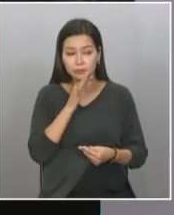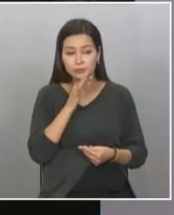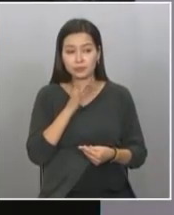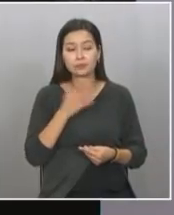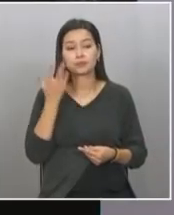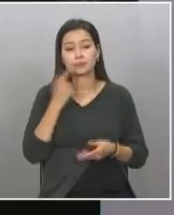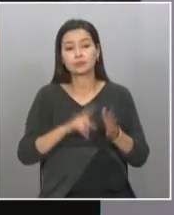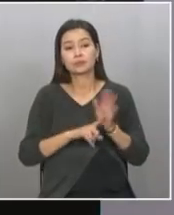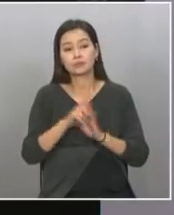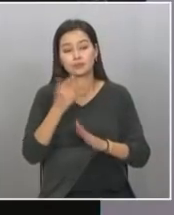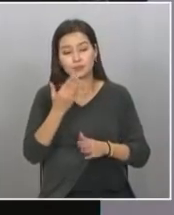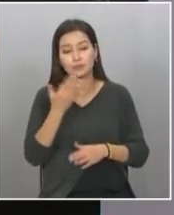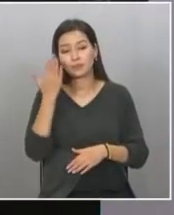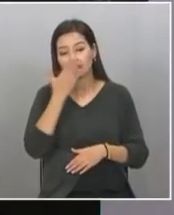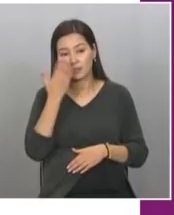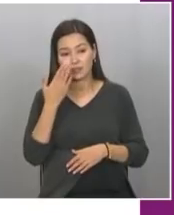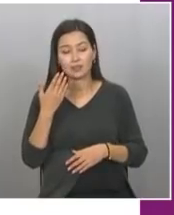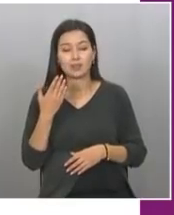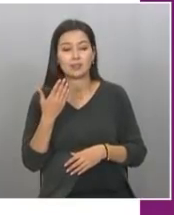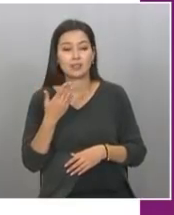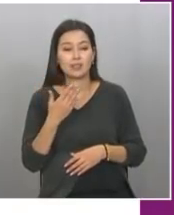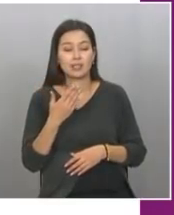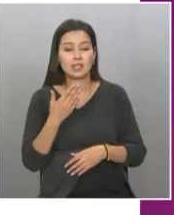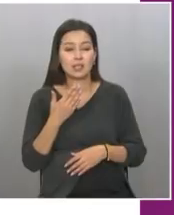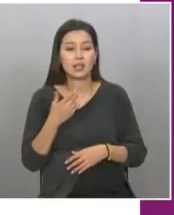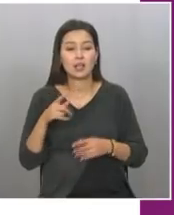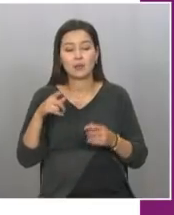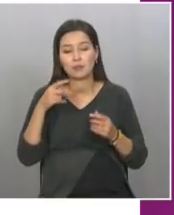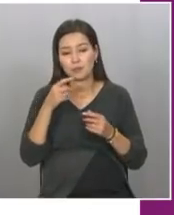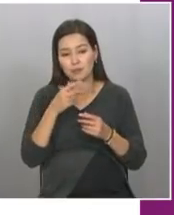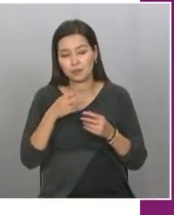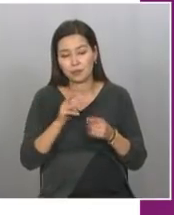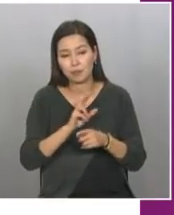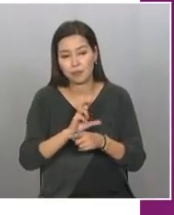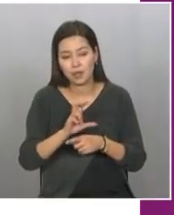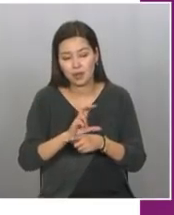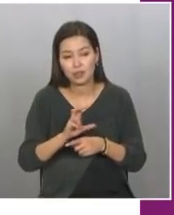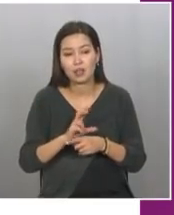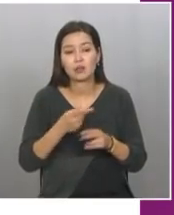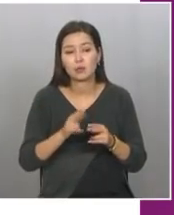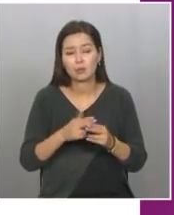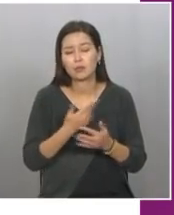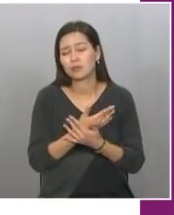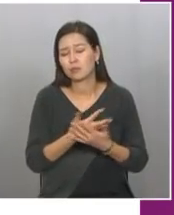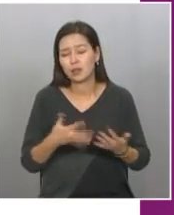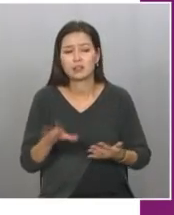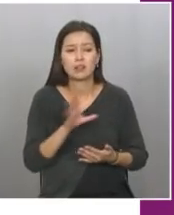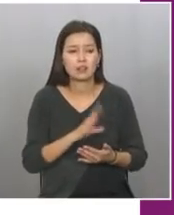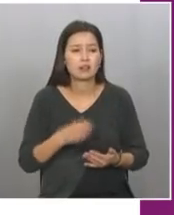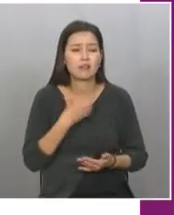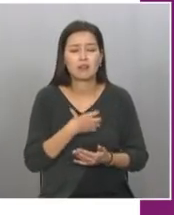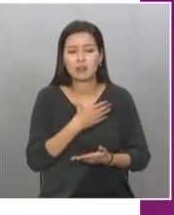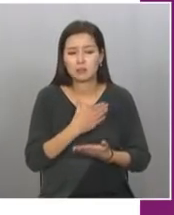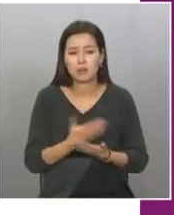когда начинаются различные телепередачи. В каждом языке, ребята, есть очень много выражений,